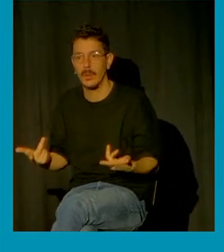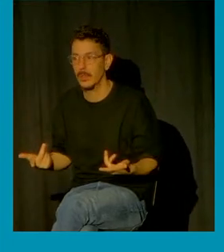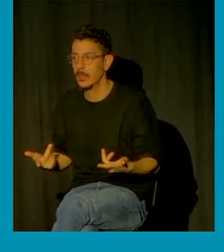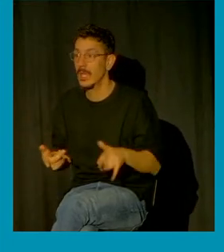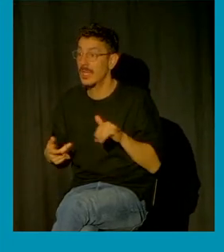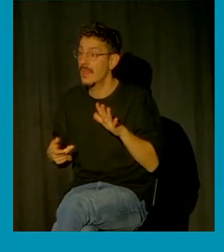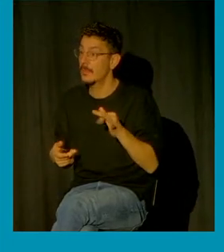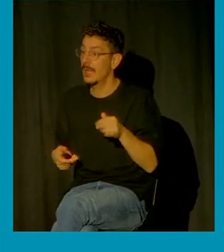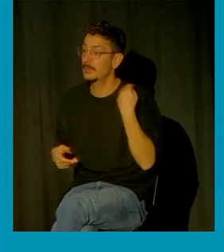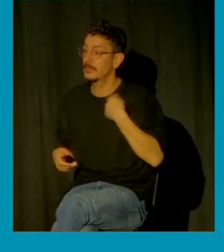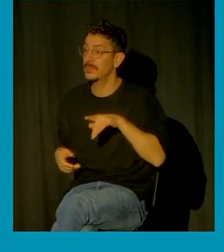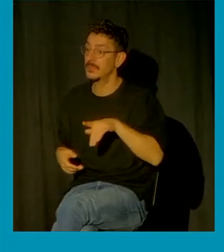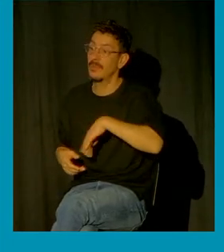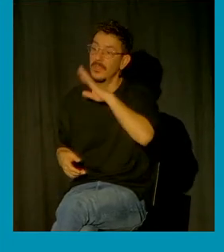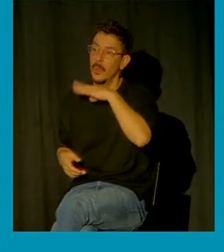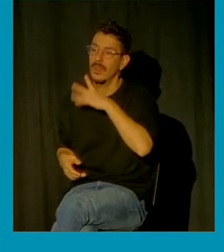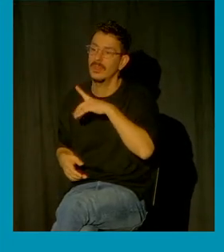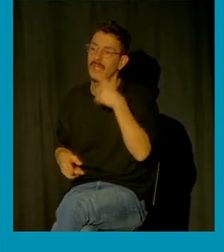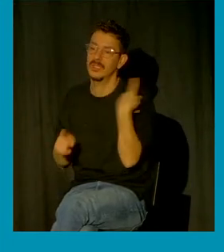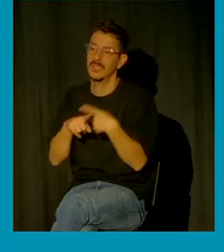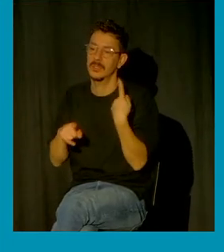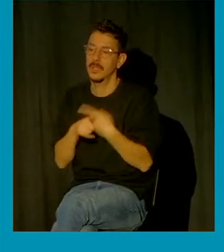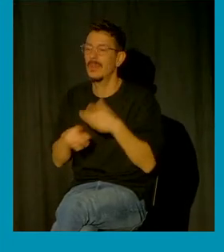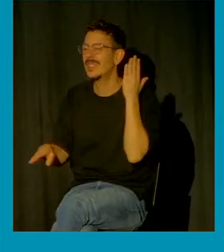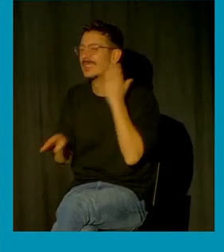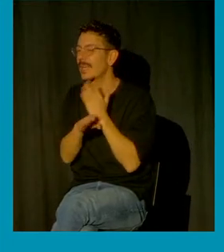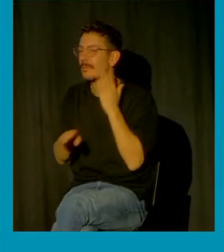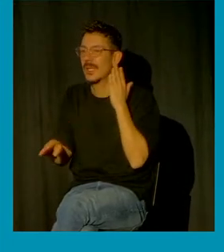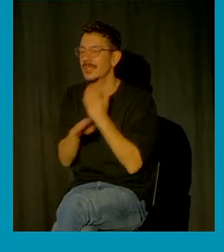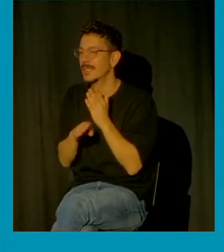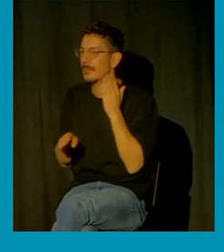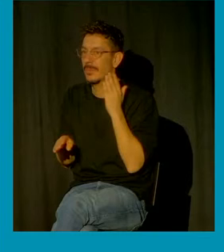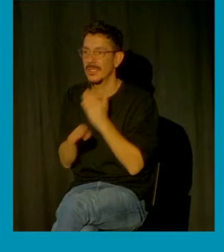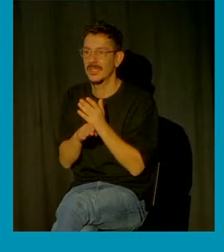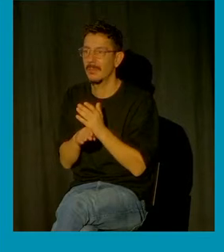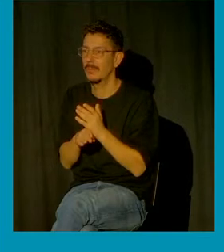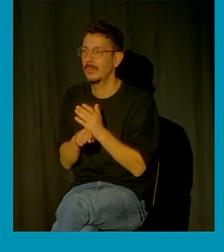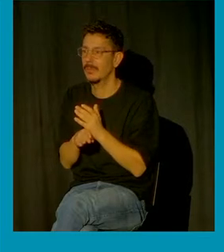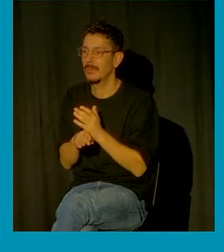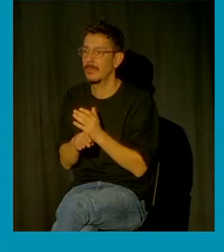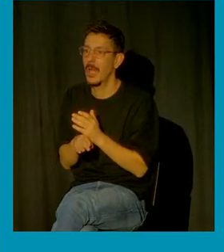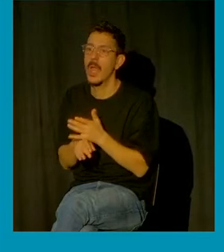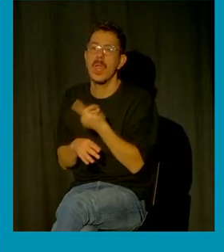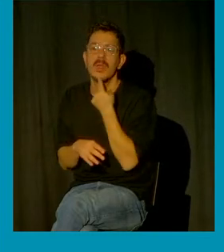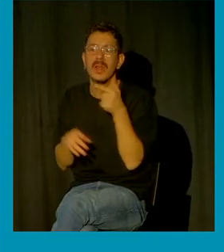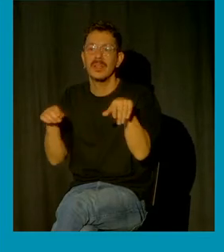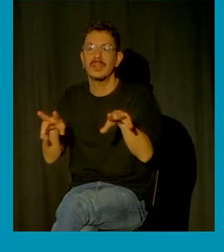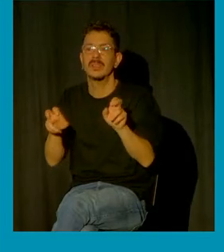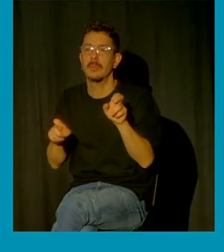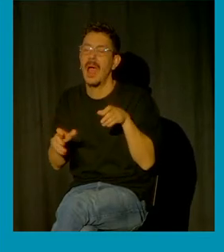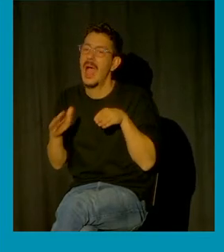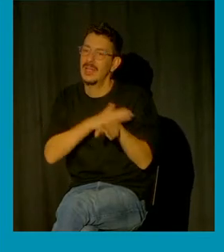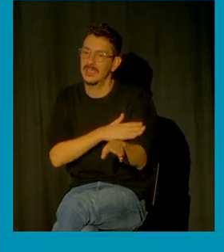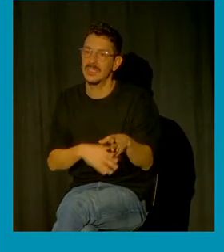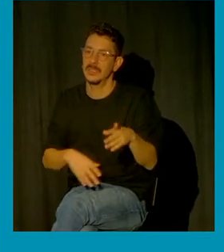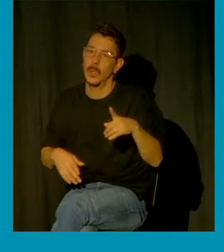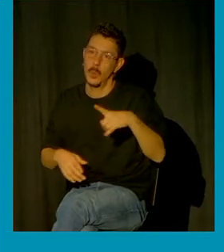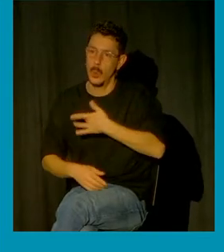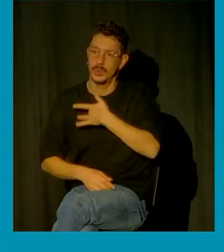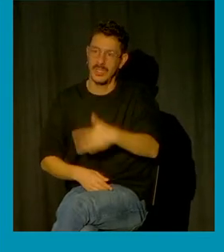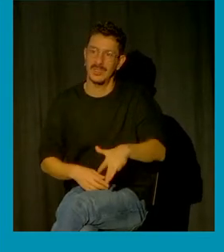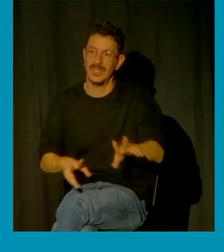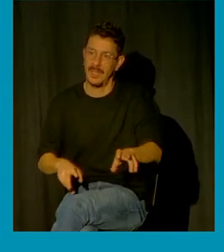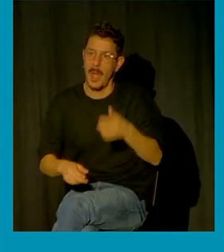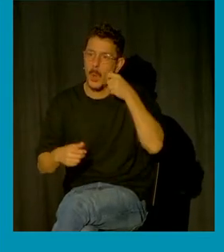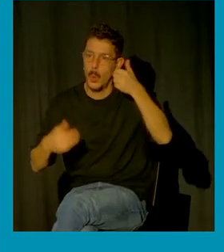a més les violències sexuals sempre projectades sobre l'accés inconsentit als cossos i per tant doncs